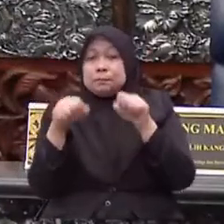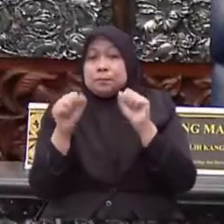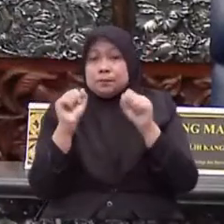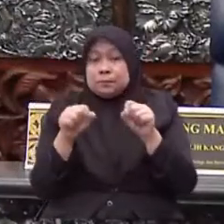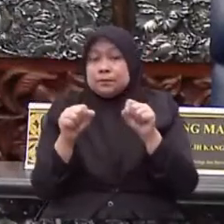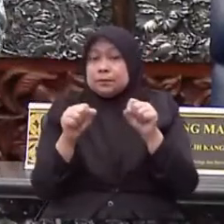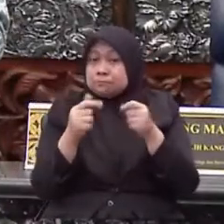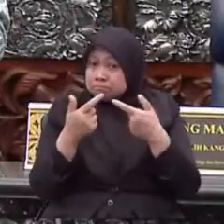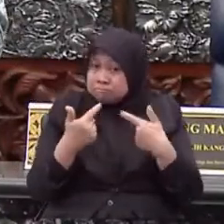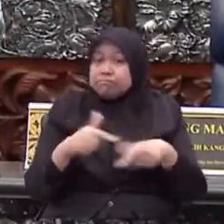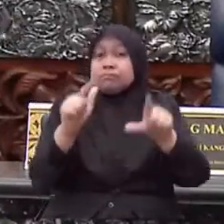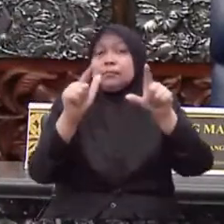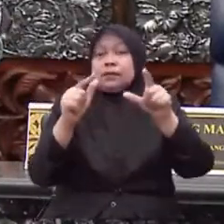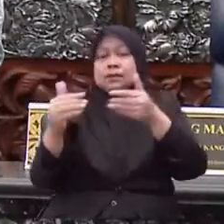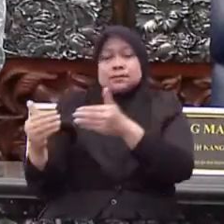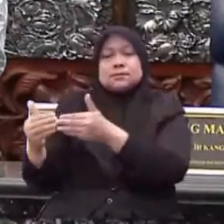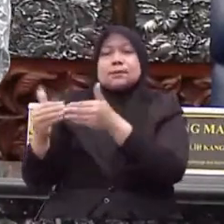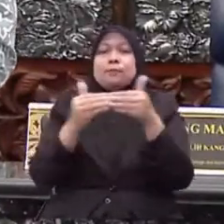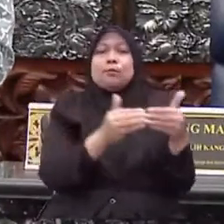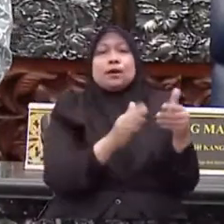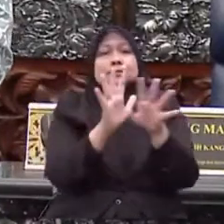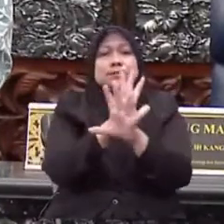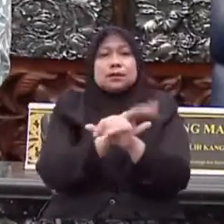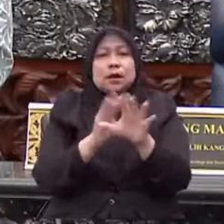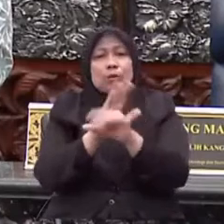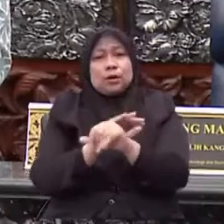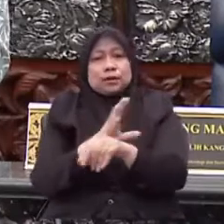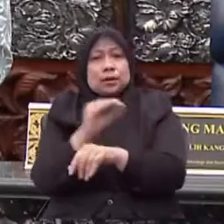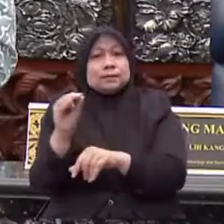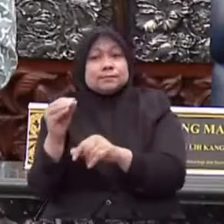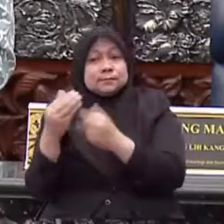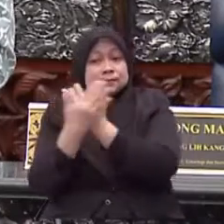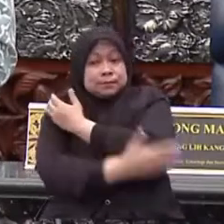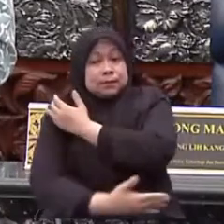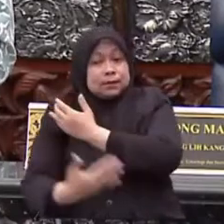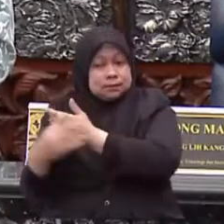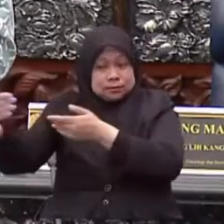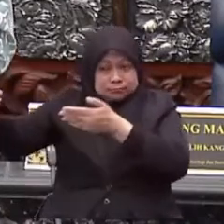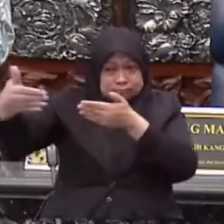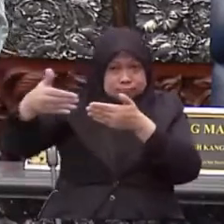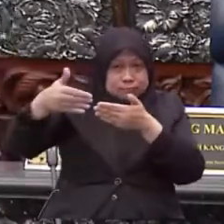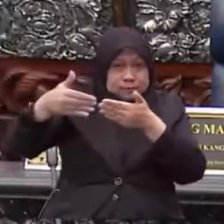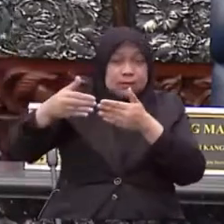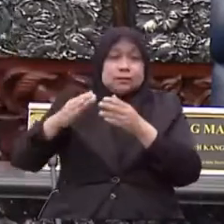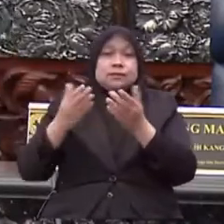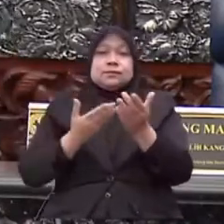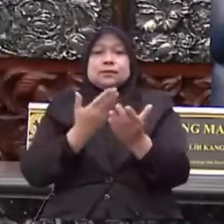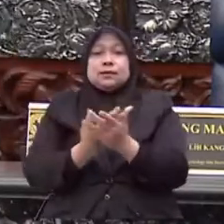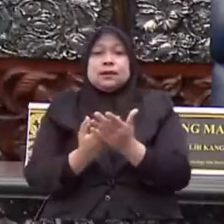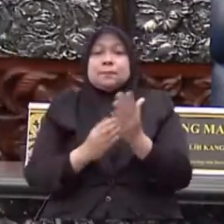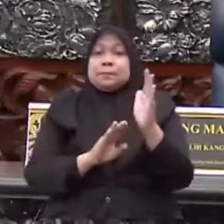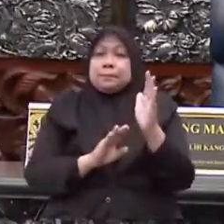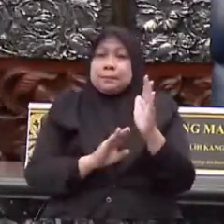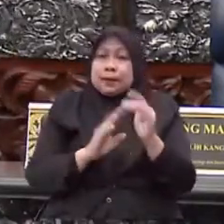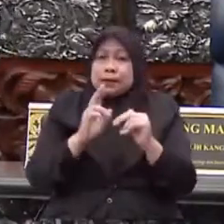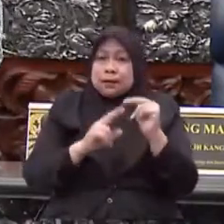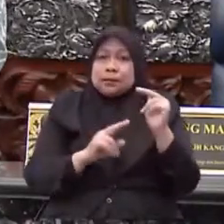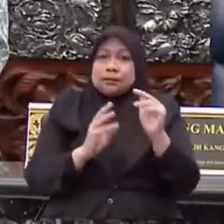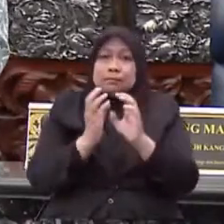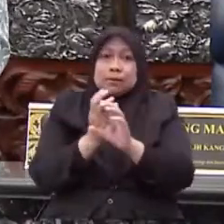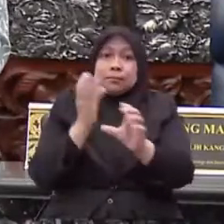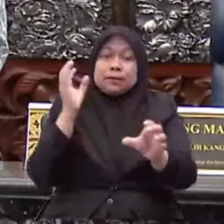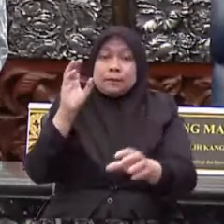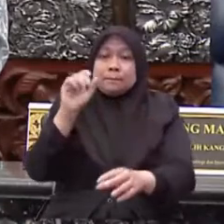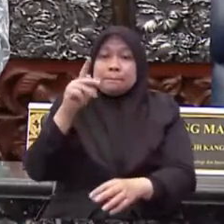memulihkan sambungan antara Serawak dan semenanjung yang dibuat ketika dicadang ketika pembinaan bakun